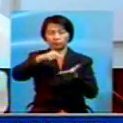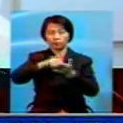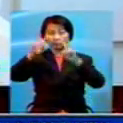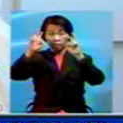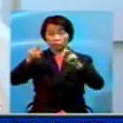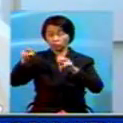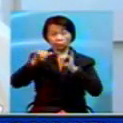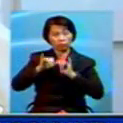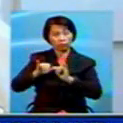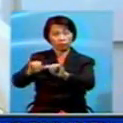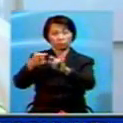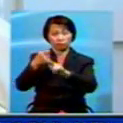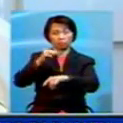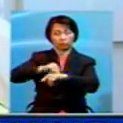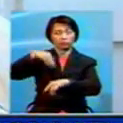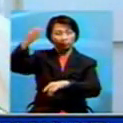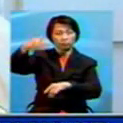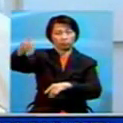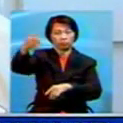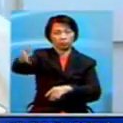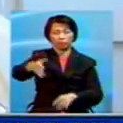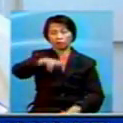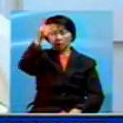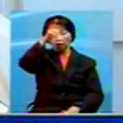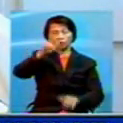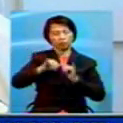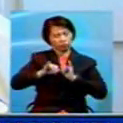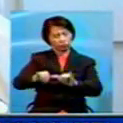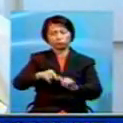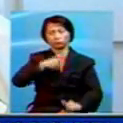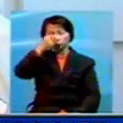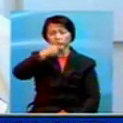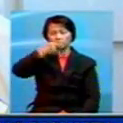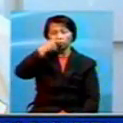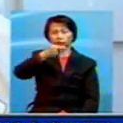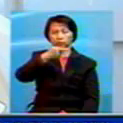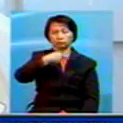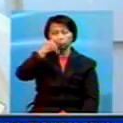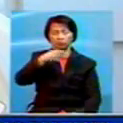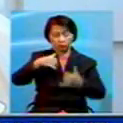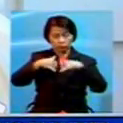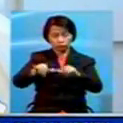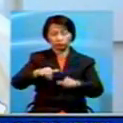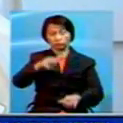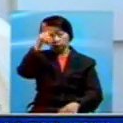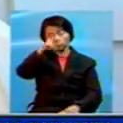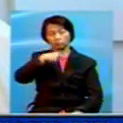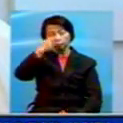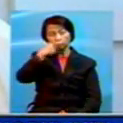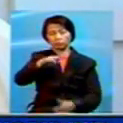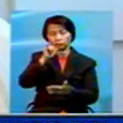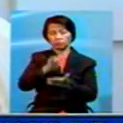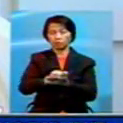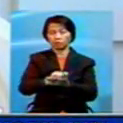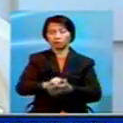berterusan daripada masa ke semasa kerajaan terus menyatakan pendirian kita terus menyatakan bahawa